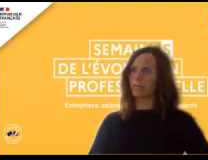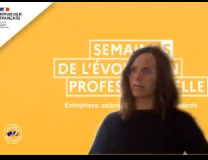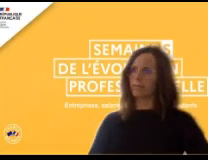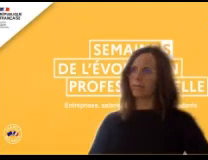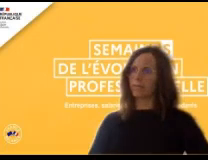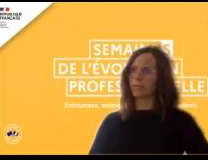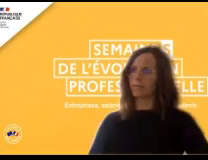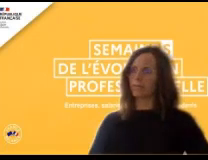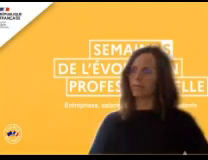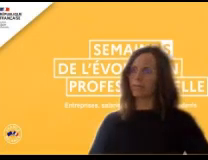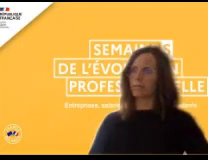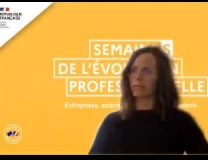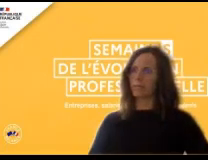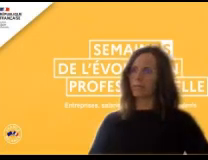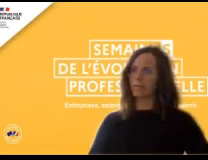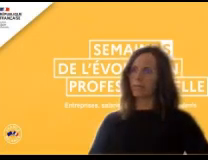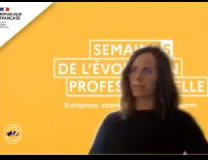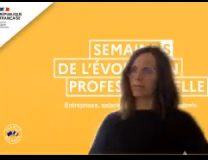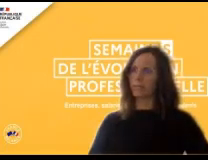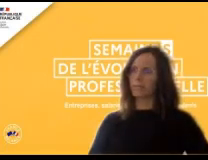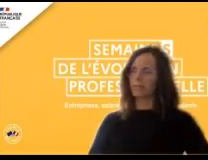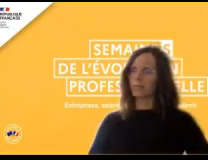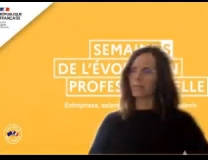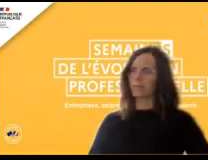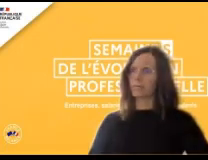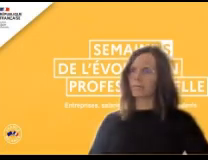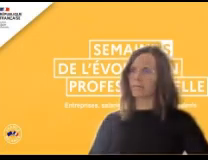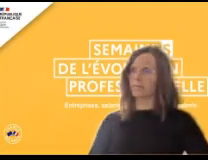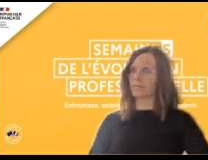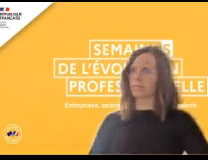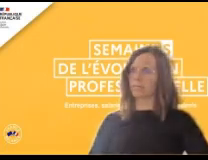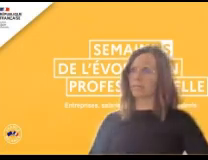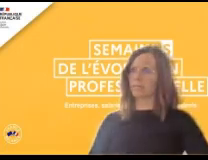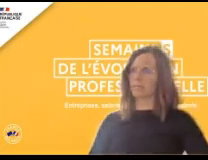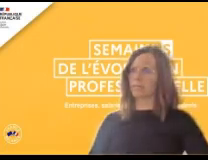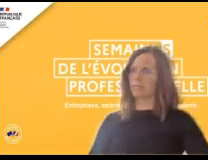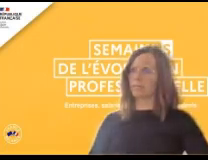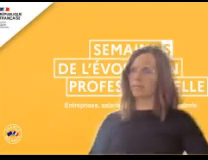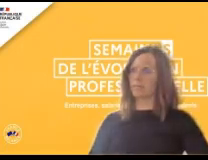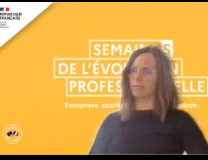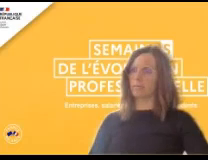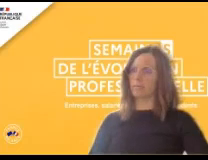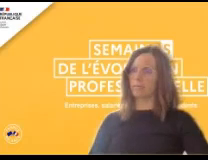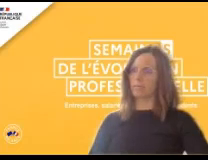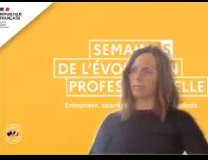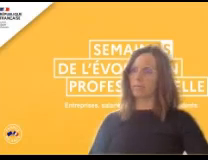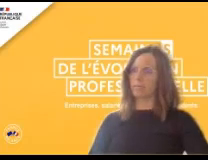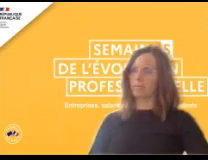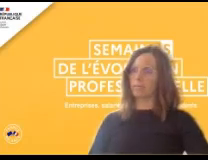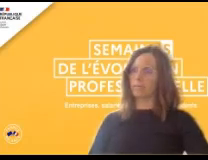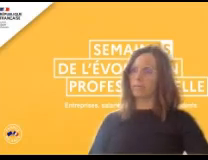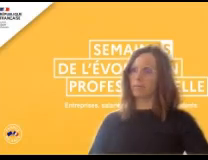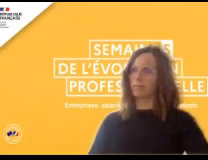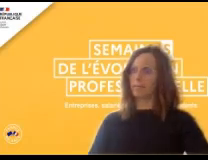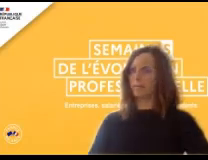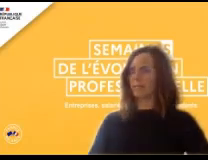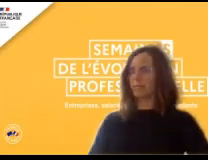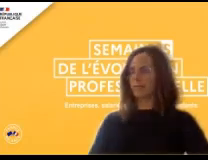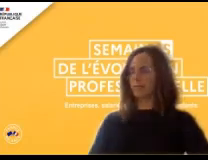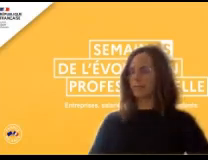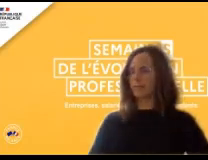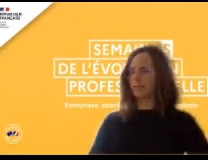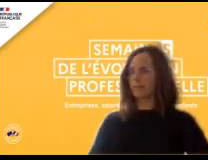métier ou de profession via une formation certifiante. Certifiante